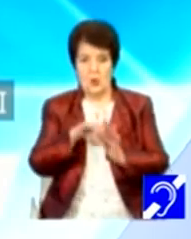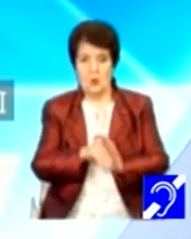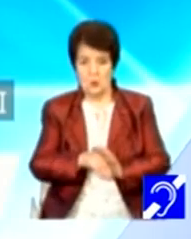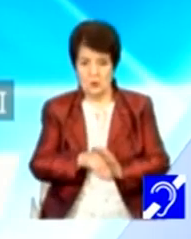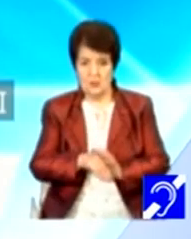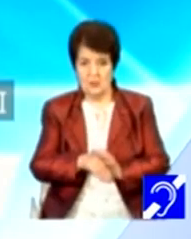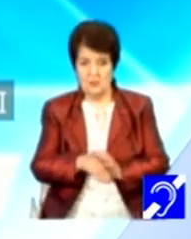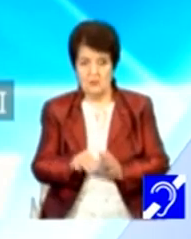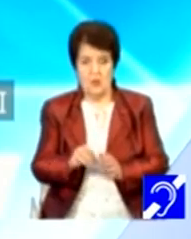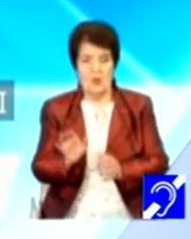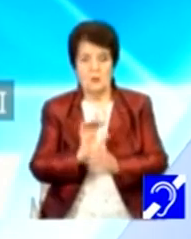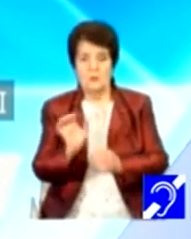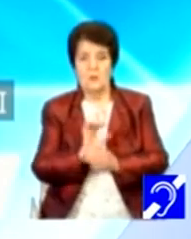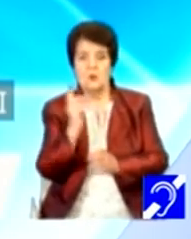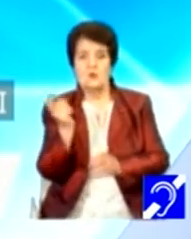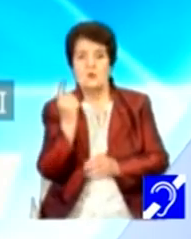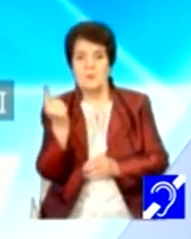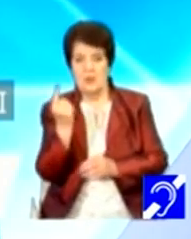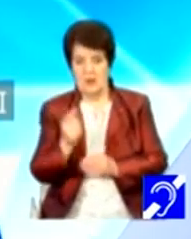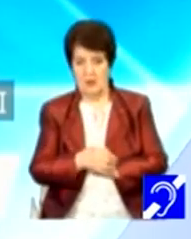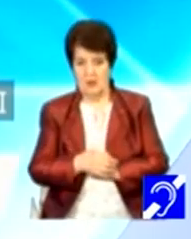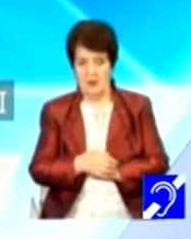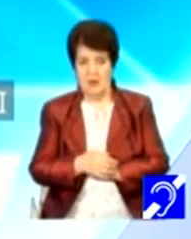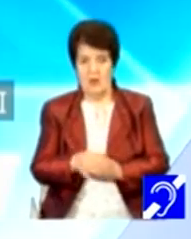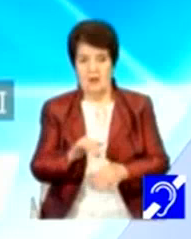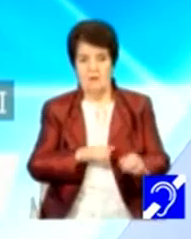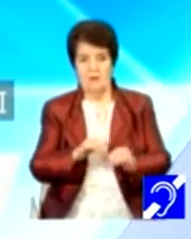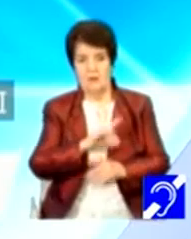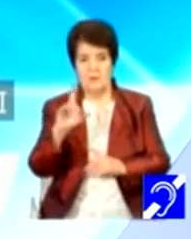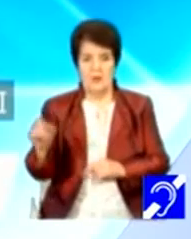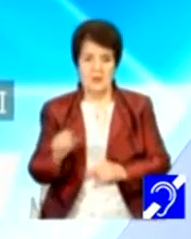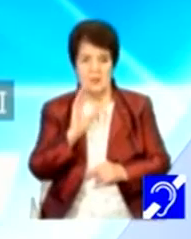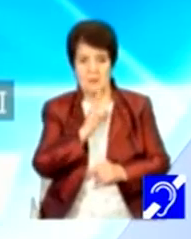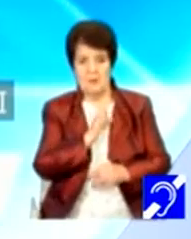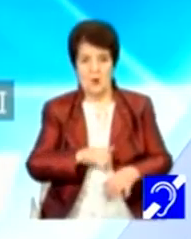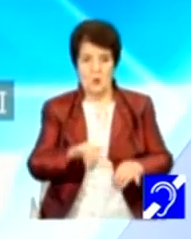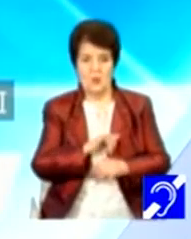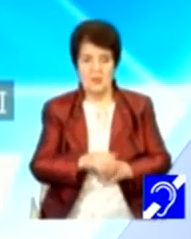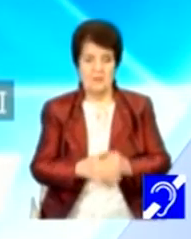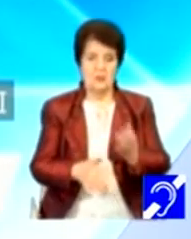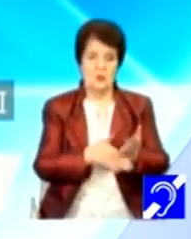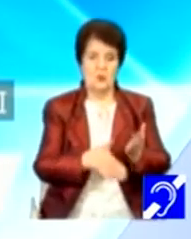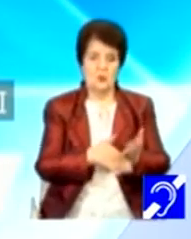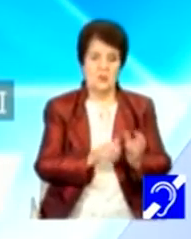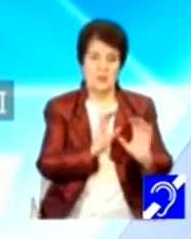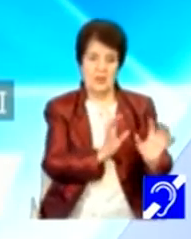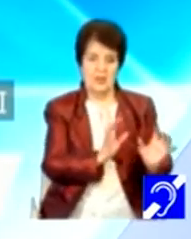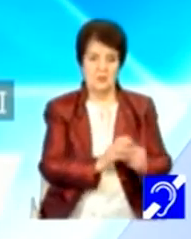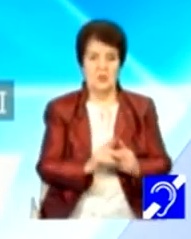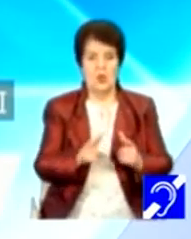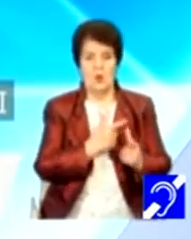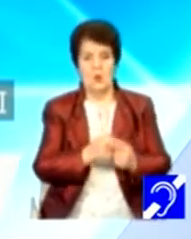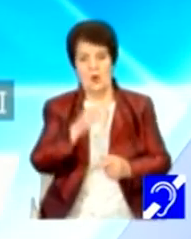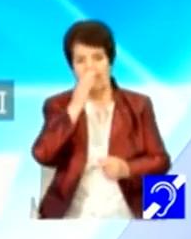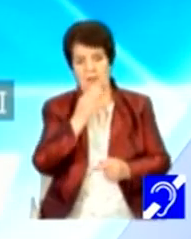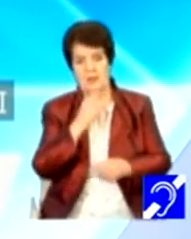să nu producem șomeri și să plece fiecare care la mama undeva, mă rog, să o ajute la îngrijire, ori la